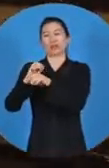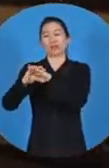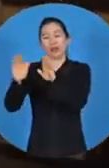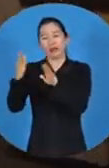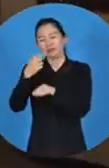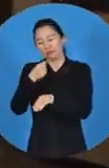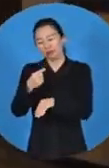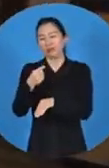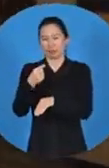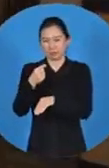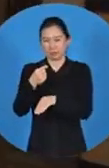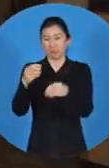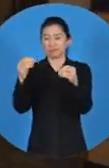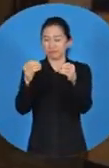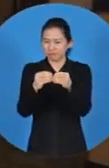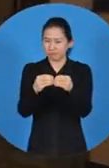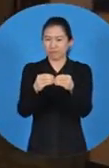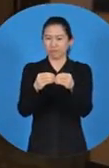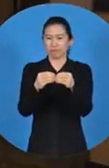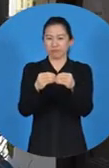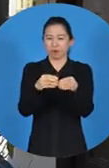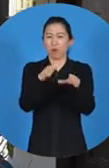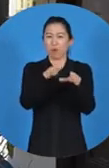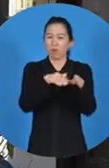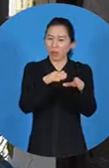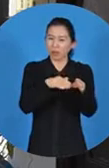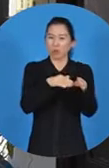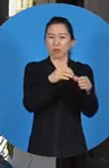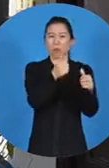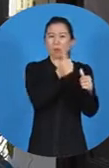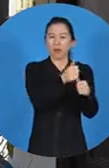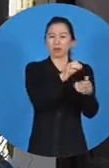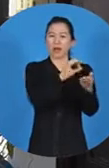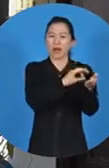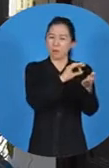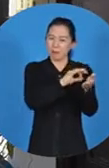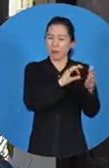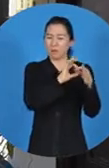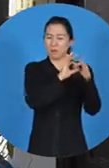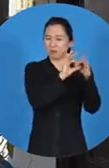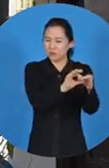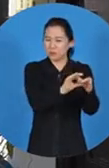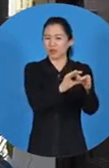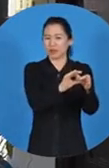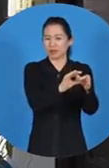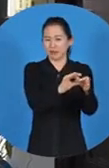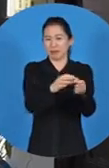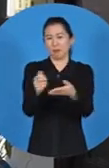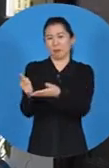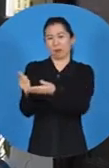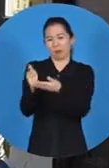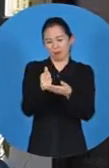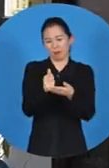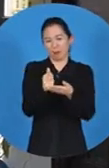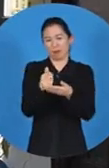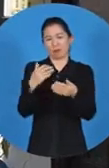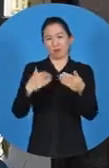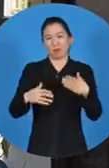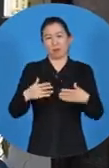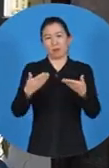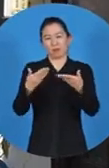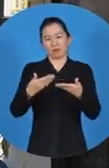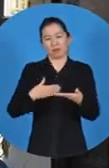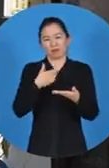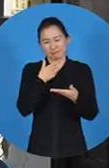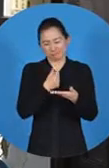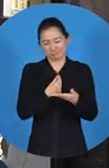ます。その時に今まで今回やったこともできればうまくこう取り入れつつ、あのよりお客さんに喜んでもらえるようなお店